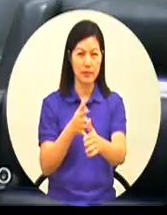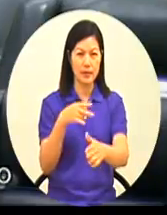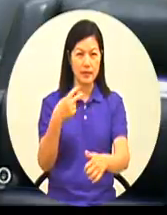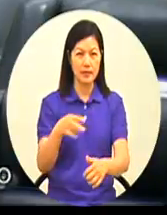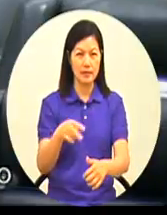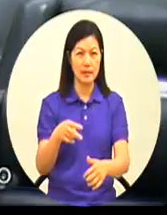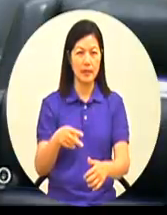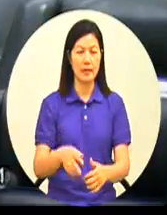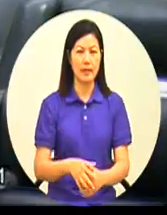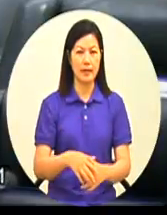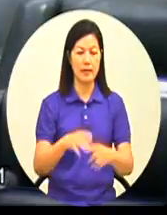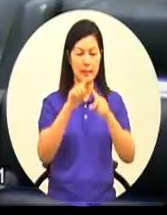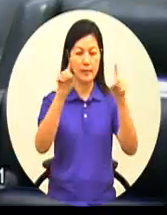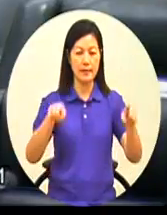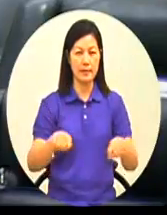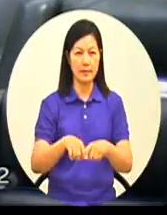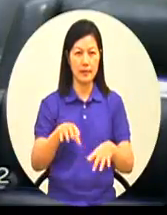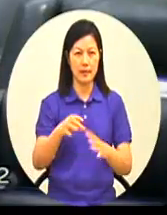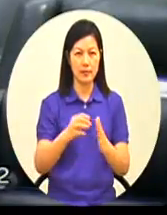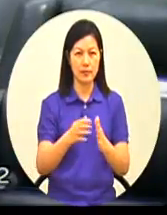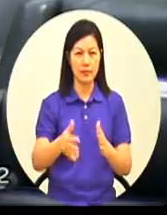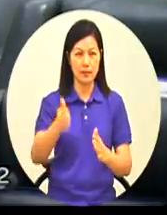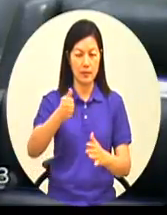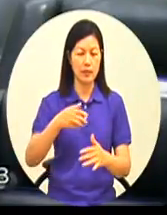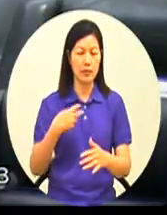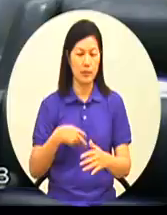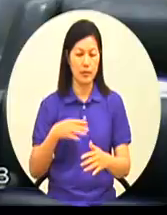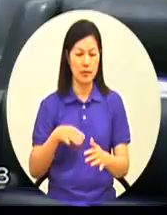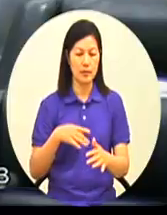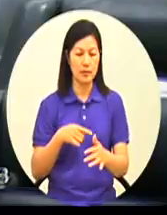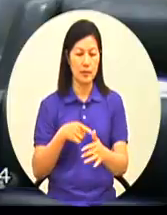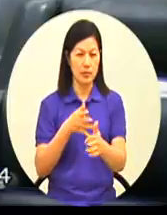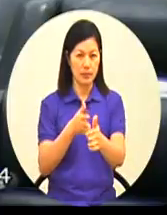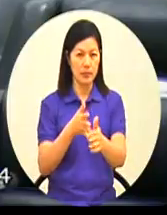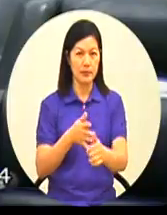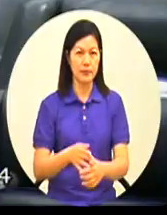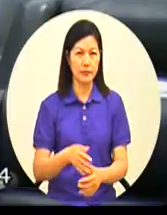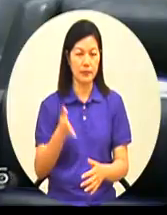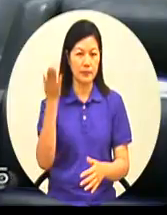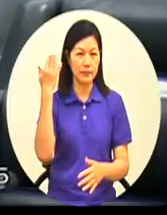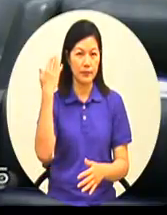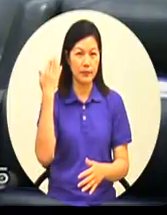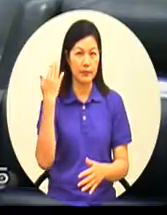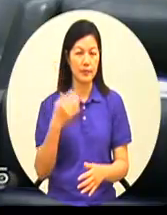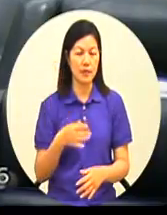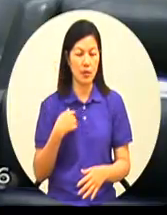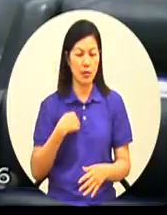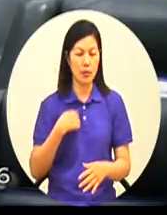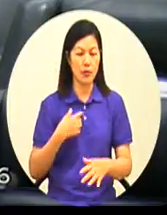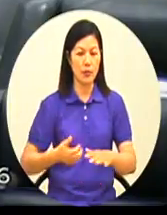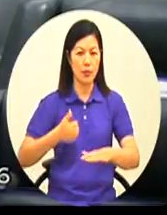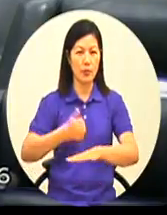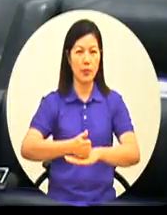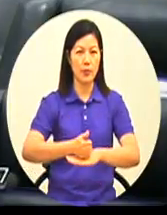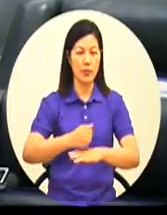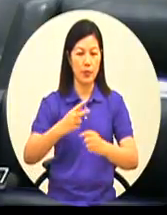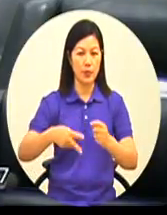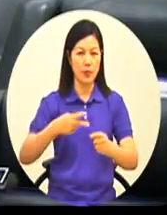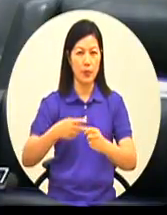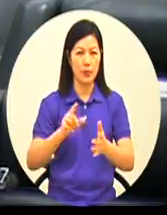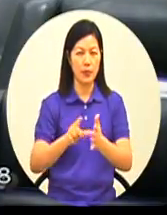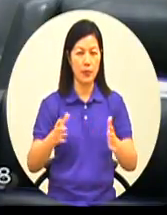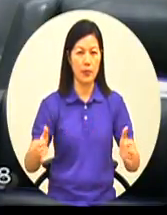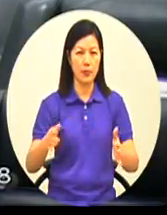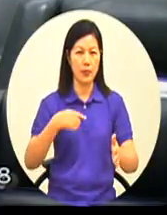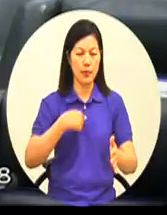一下我们的张局长。我想哦，局长您应该非常的清楚，在过去我上任以来将近两年的时间，我非常